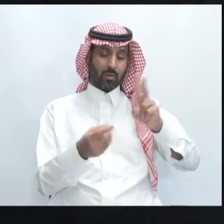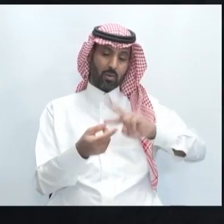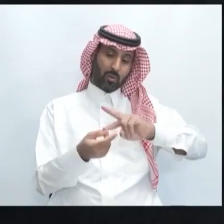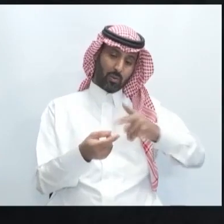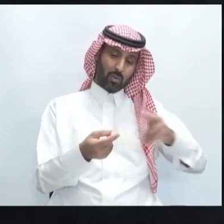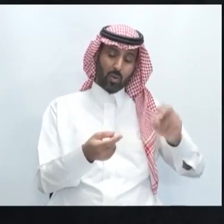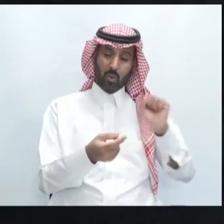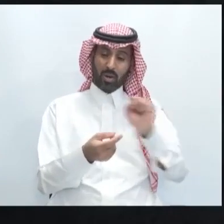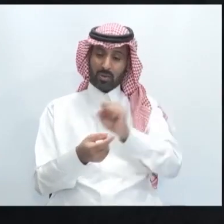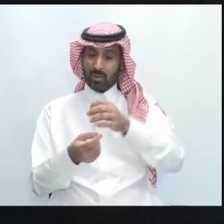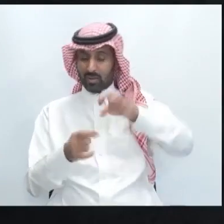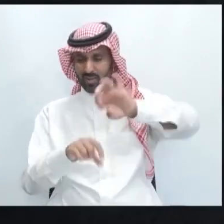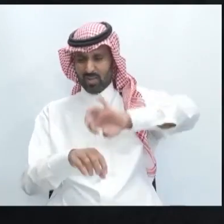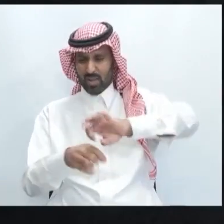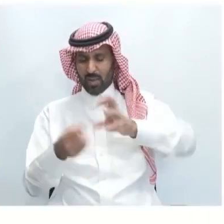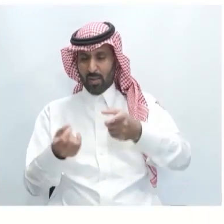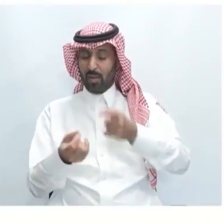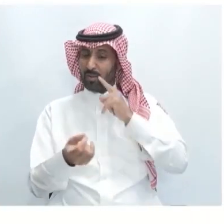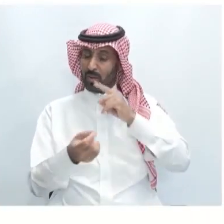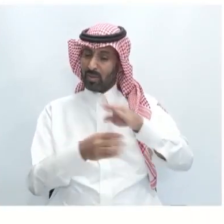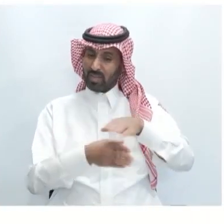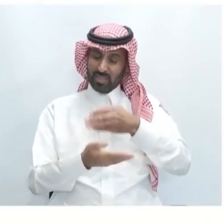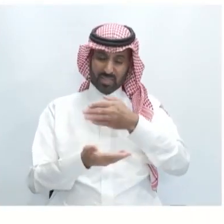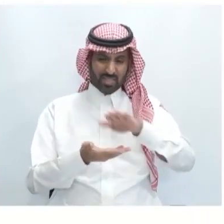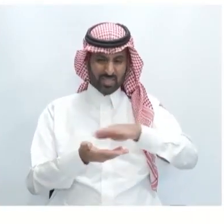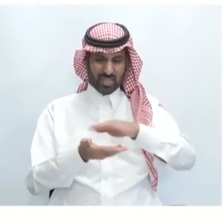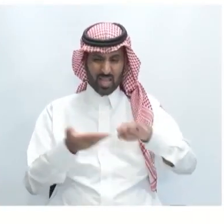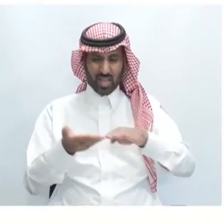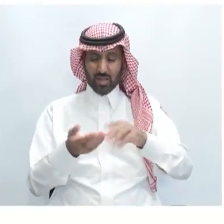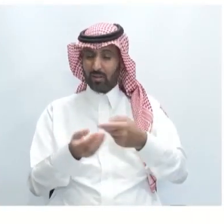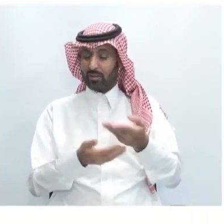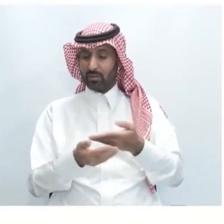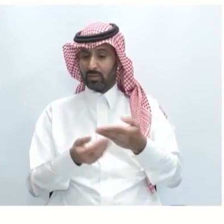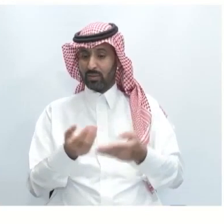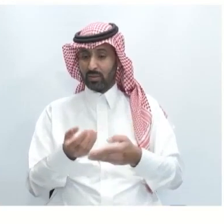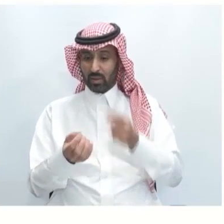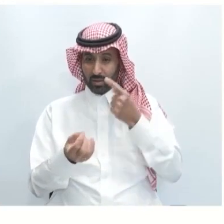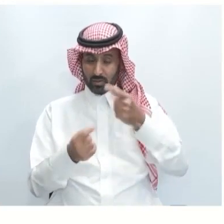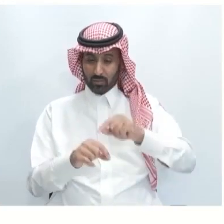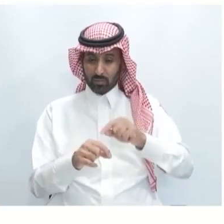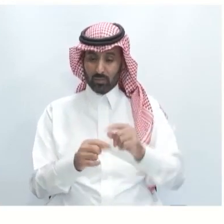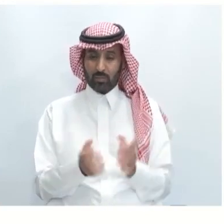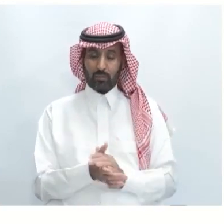تنوع في الخواص الكيميائيه تنوع في الخواص الفيزيائيه سيساعد البروتينات على اداء وظائف عديده